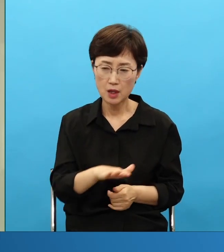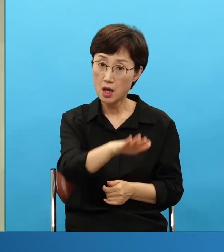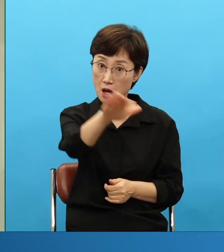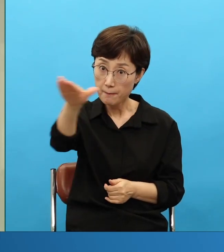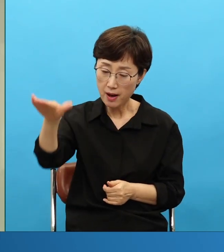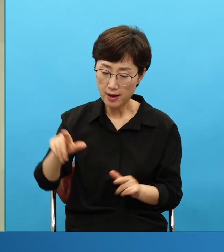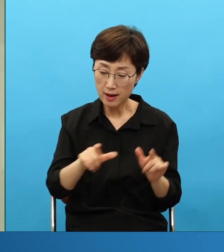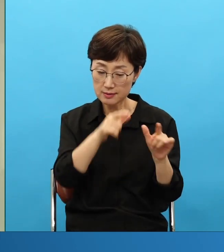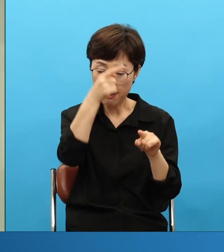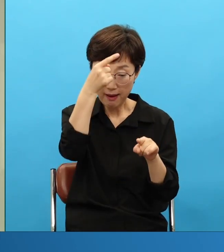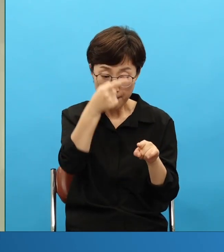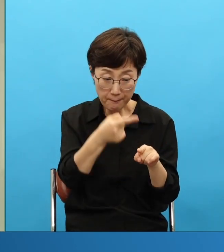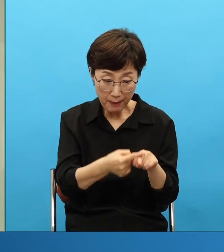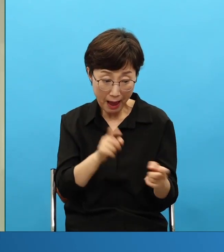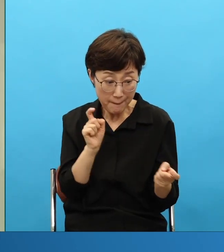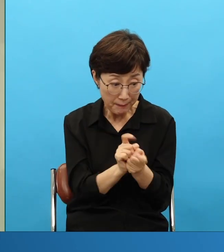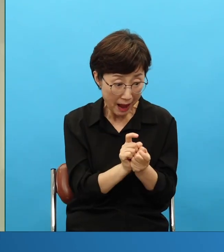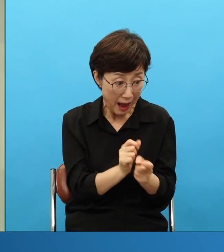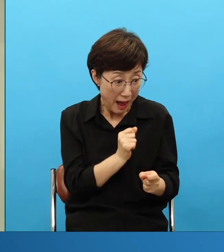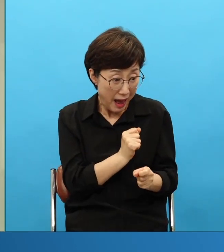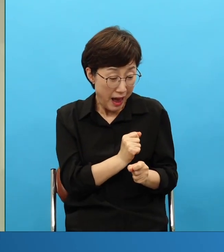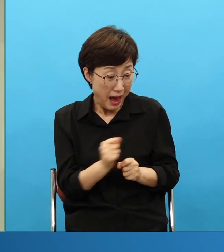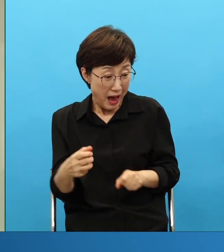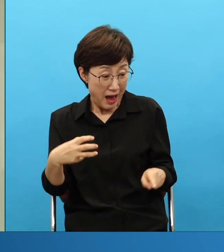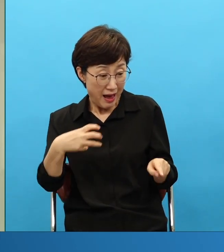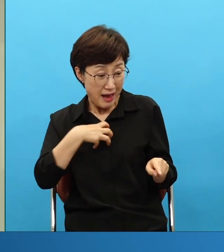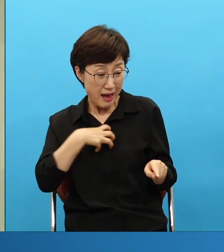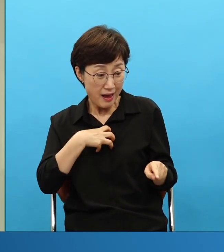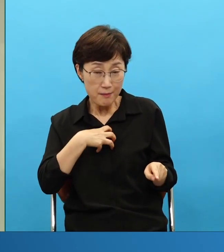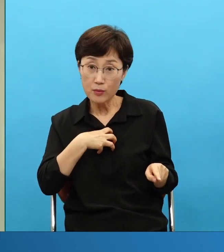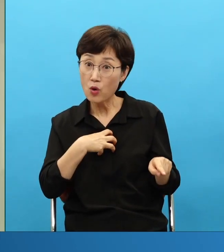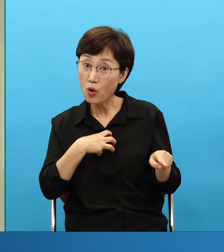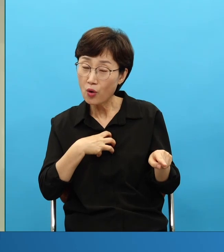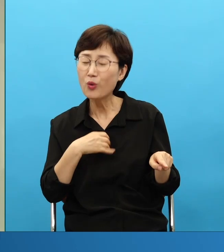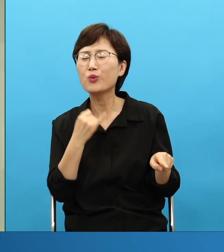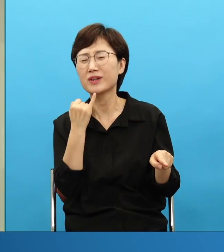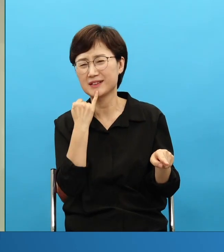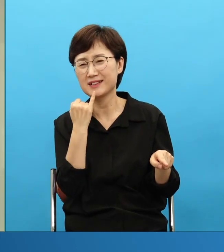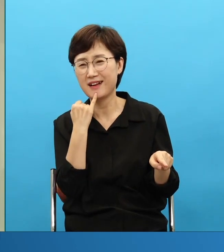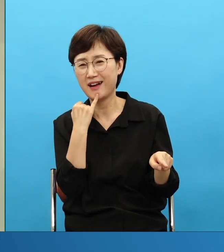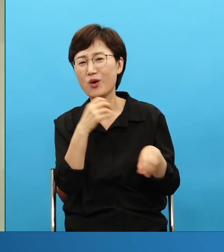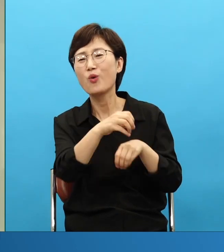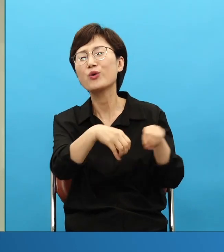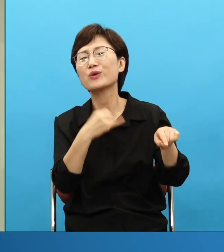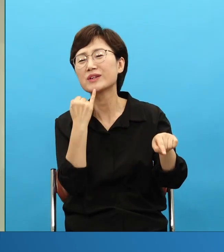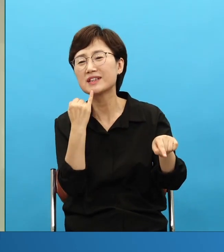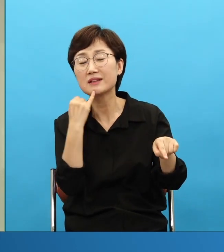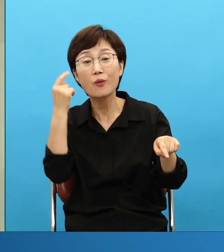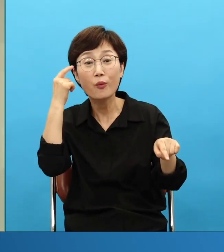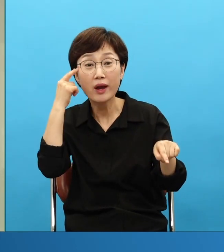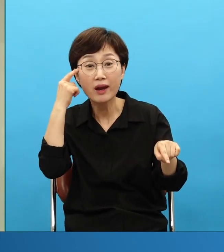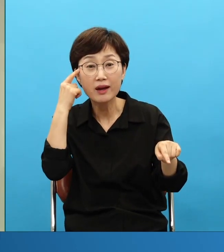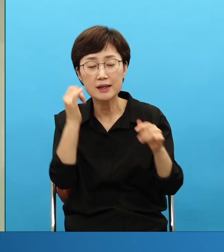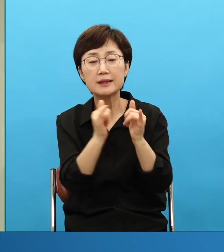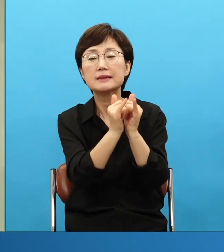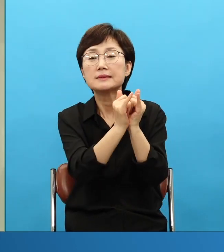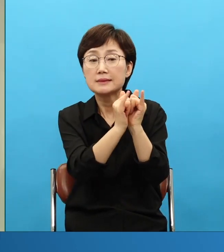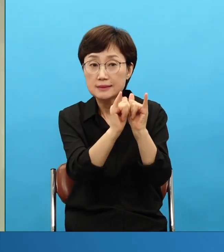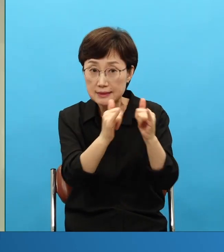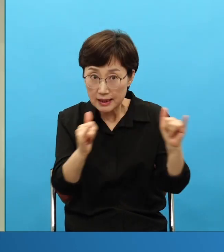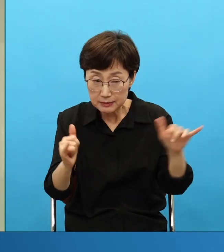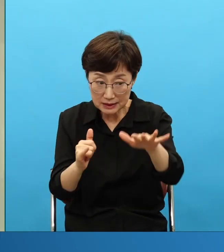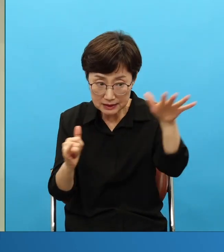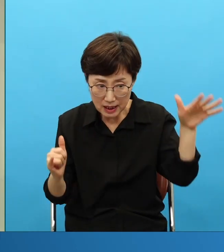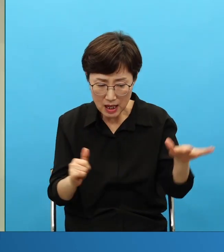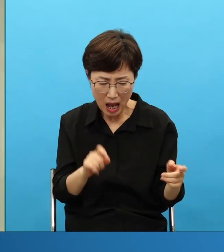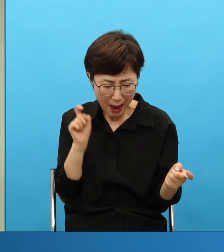오히려 괜찮습니다. 그렇죠? And when a crisis comes, rather that's good for us. 위기가 오면은 사람들은 오히려 더 하나님 답을 찾아내잖아요.